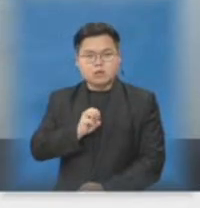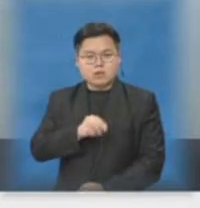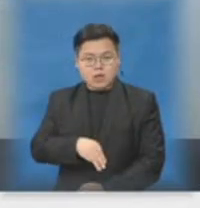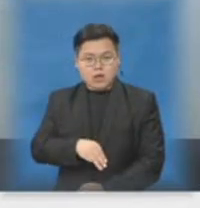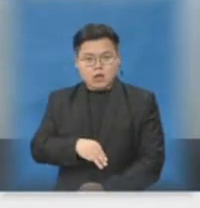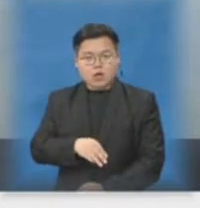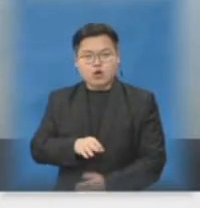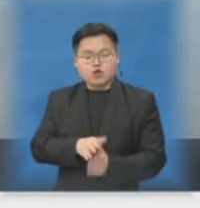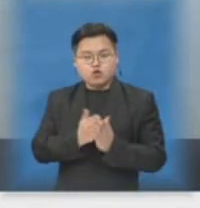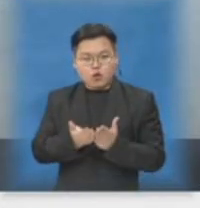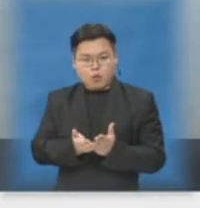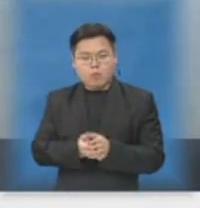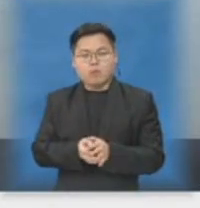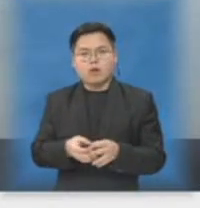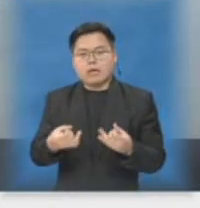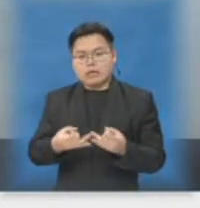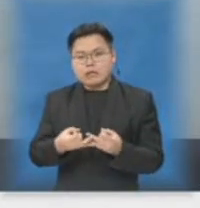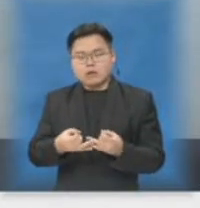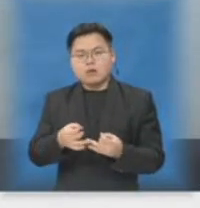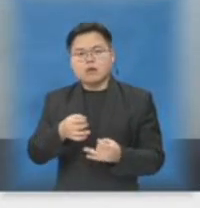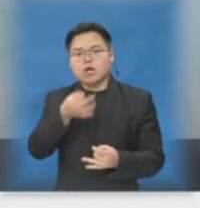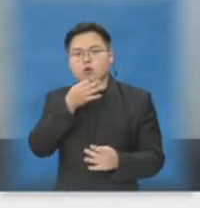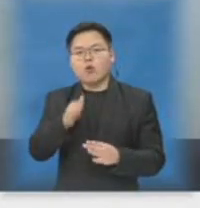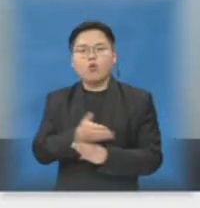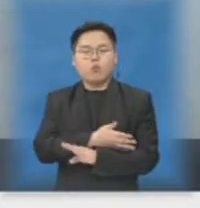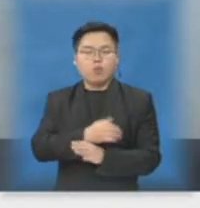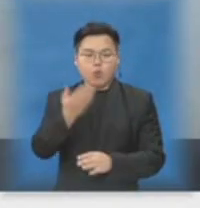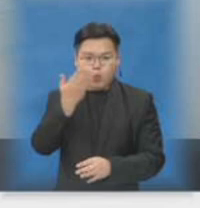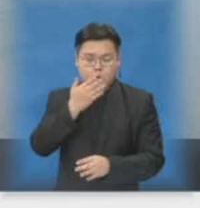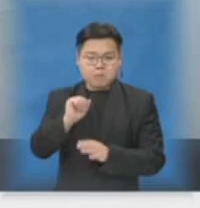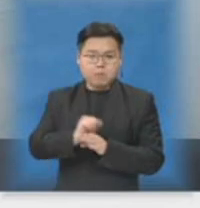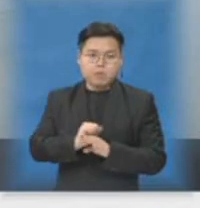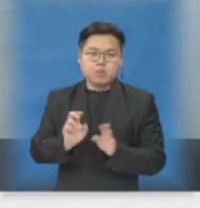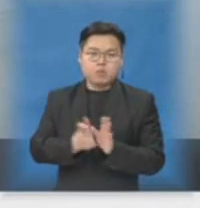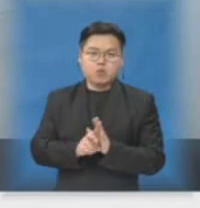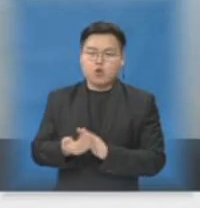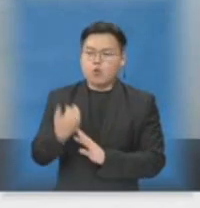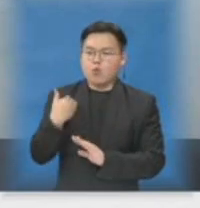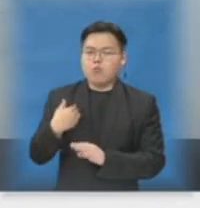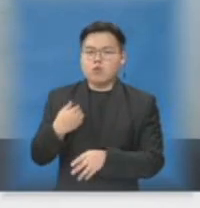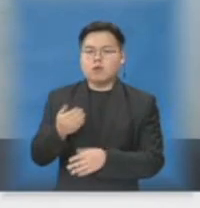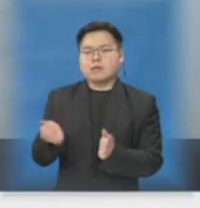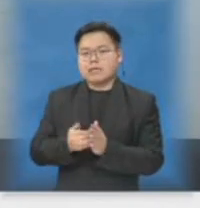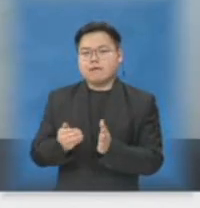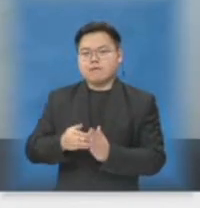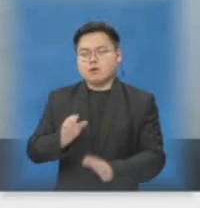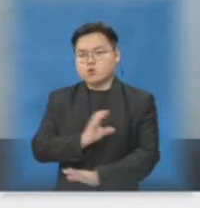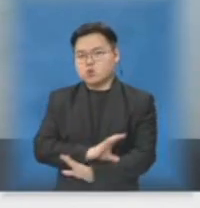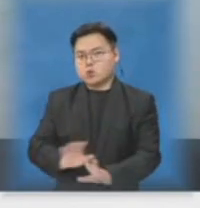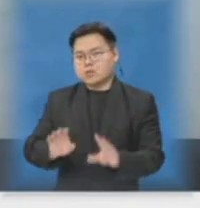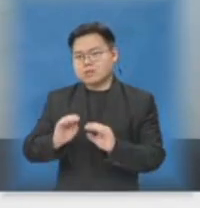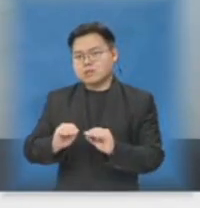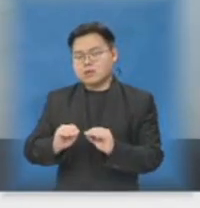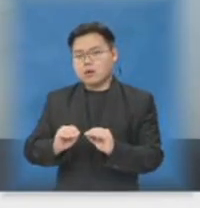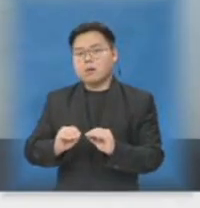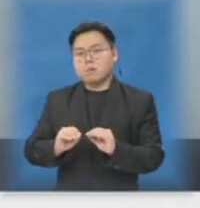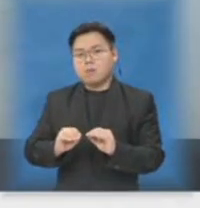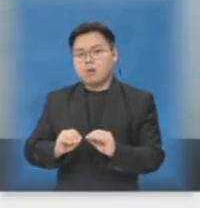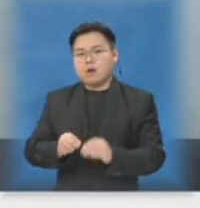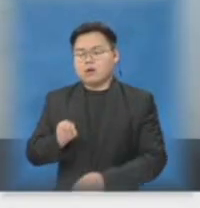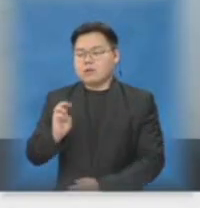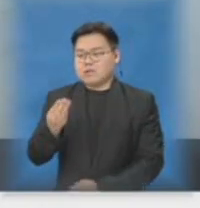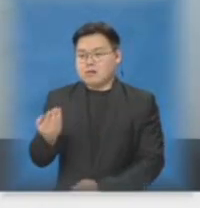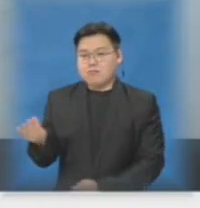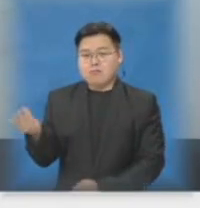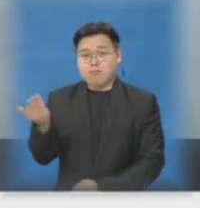дом болгоо гаргацсан байгаа, цахим хэлбэрээр гаргацсан байгаа. Урчилсан сургалтуудын одоо тодорхой хэмжээнд мэрэгсэн албаа хэсэр хийж байгаа учраас шалгалт өгч байгаа